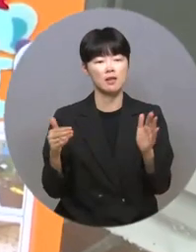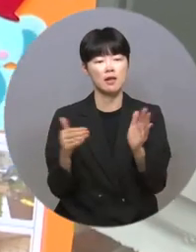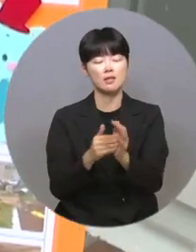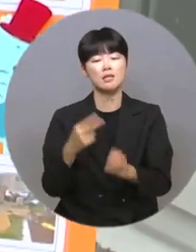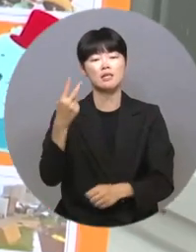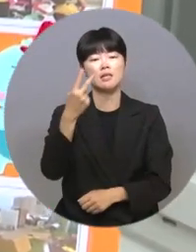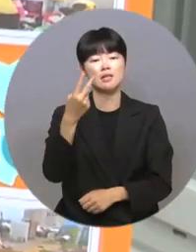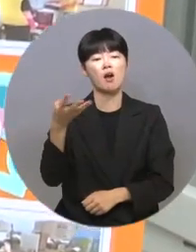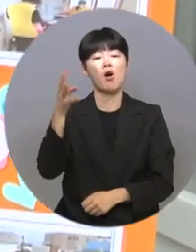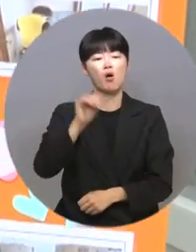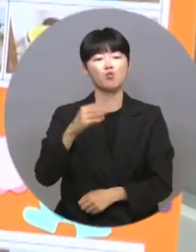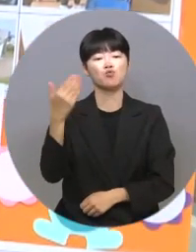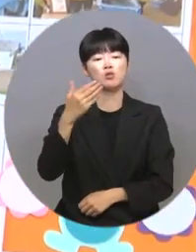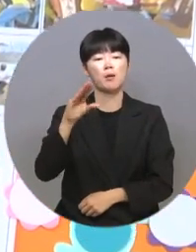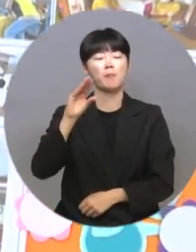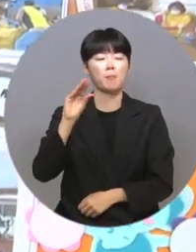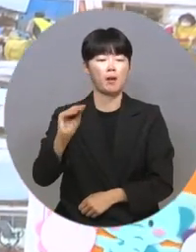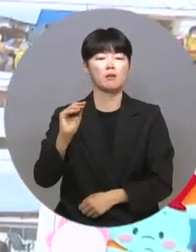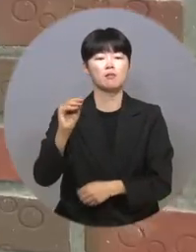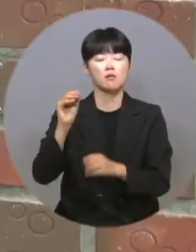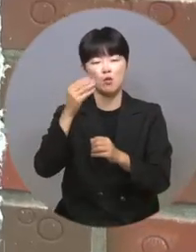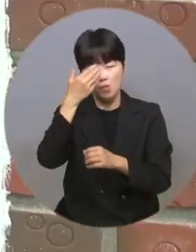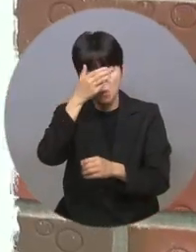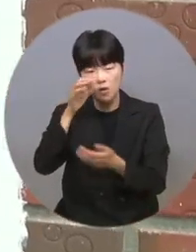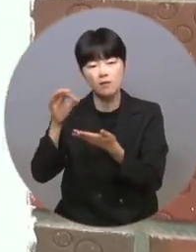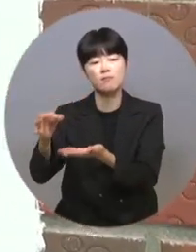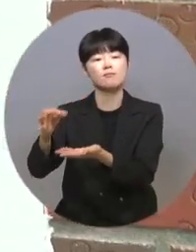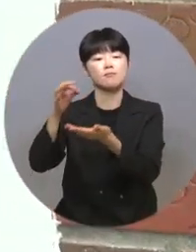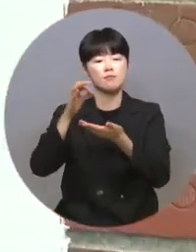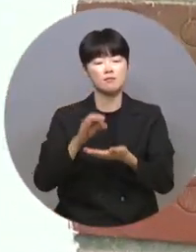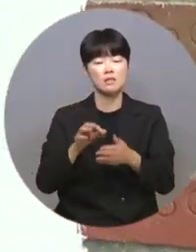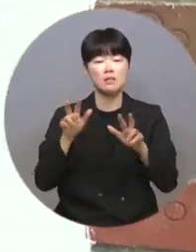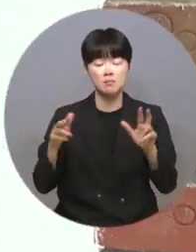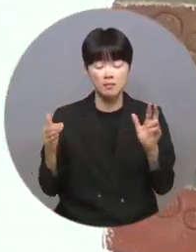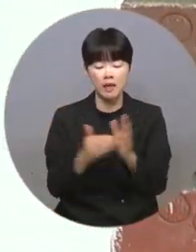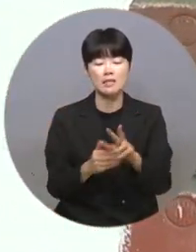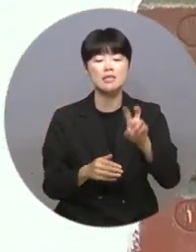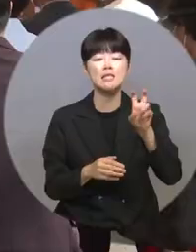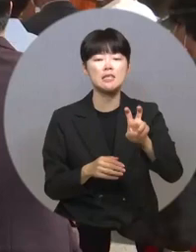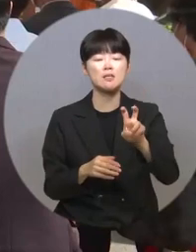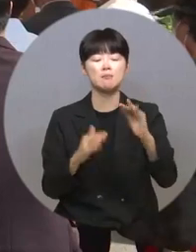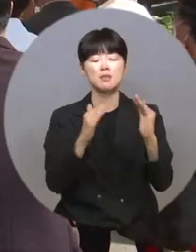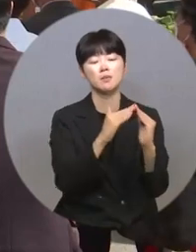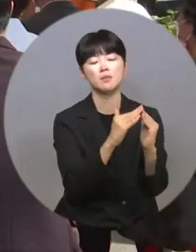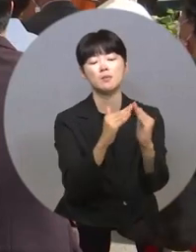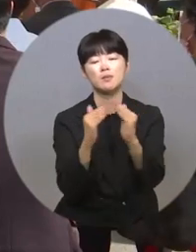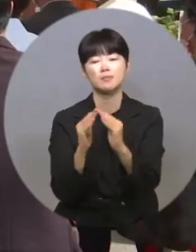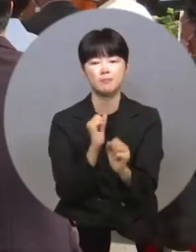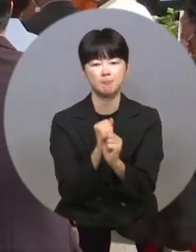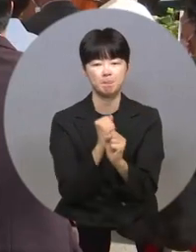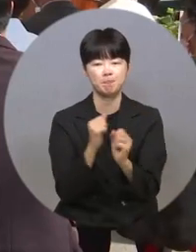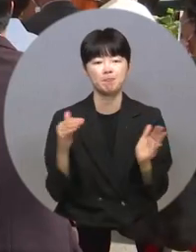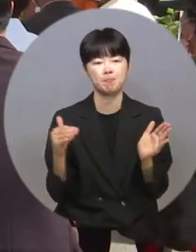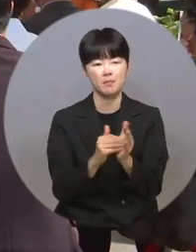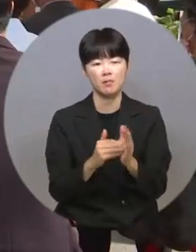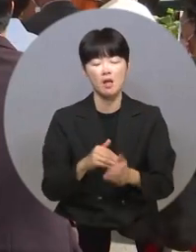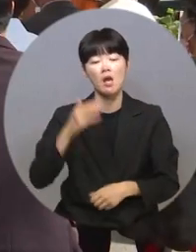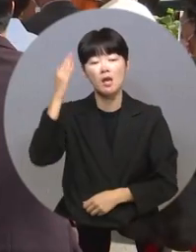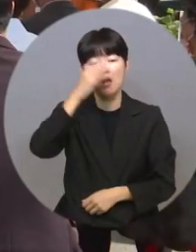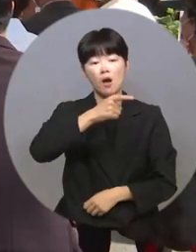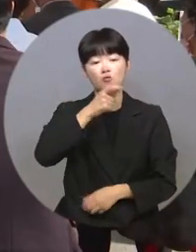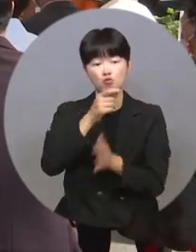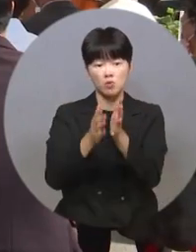원의 후원을 받아 희망하우스 20개소를 탄생시켰습니다. 여수시는 어려운